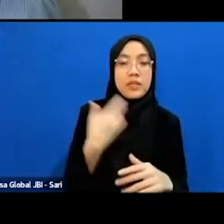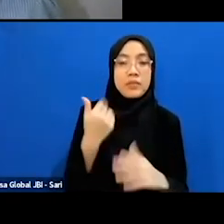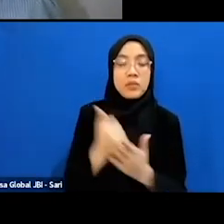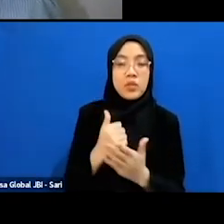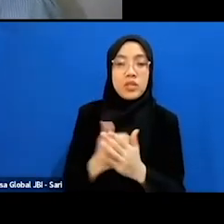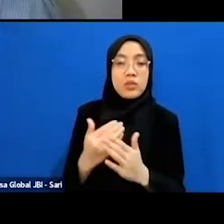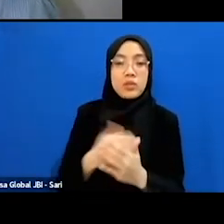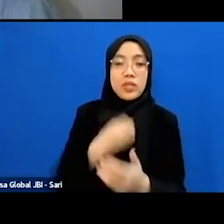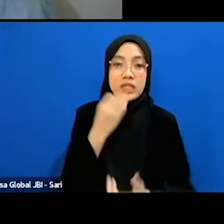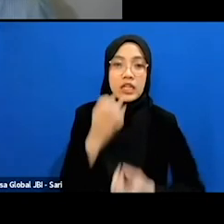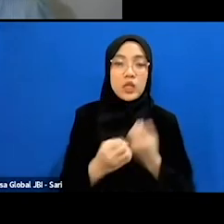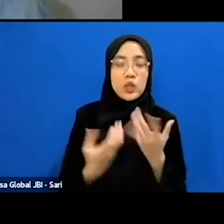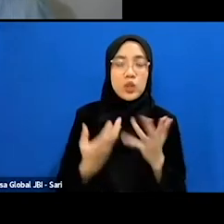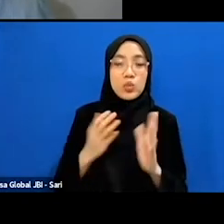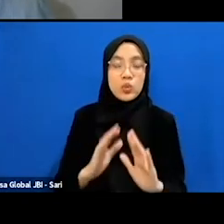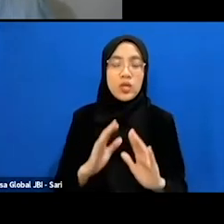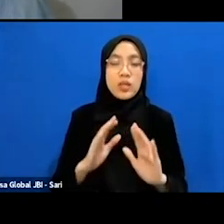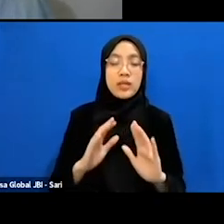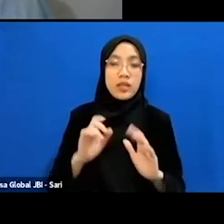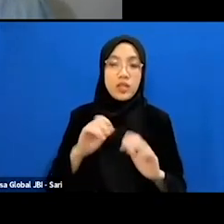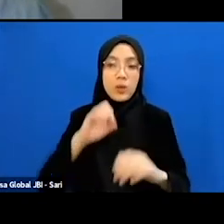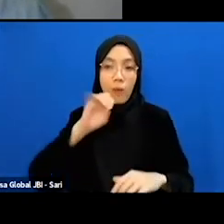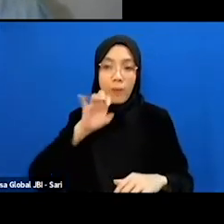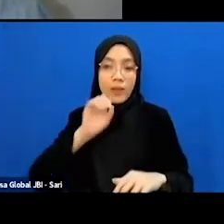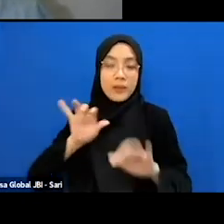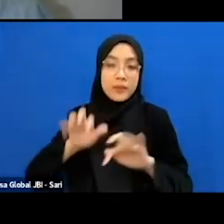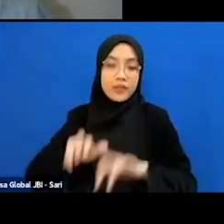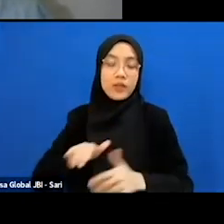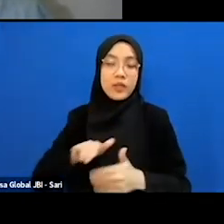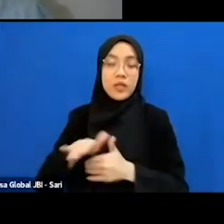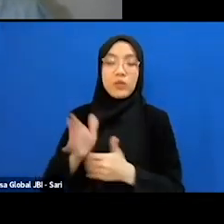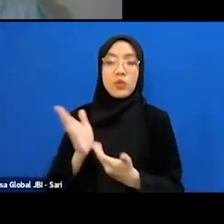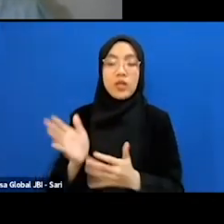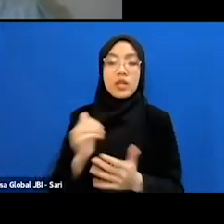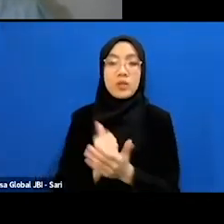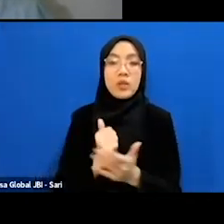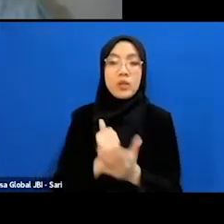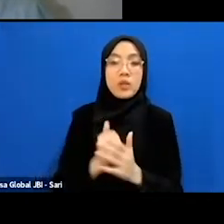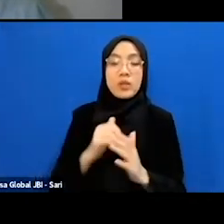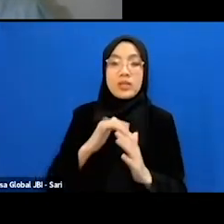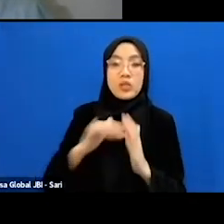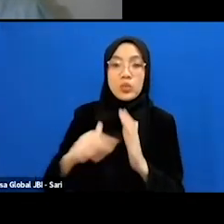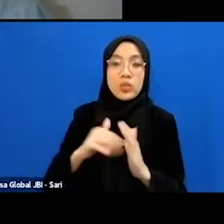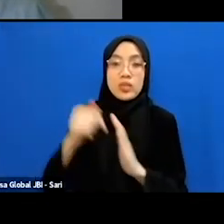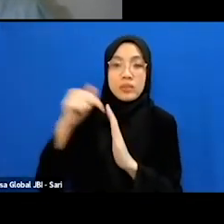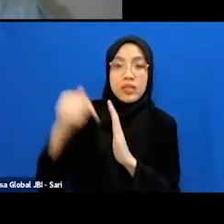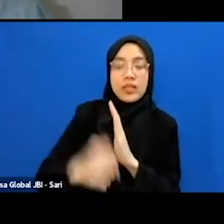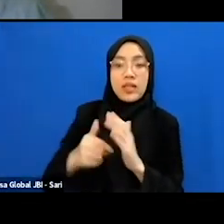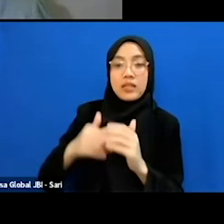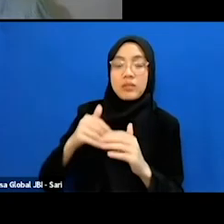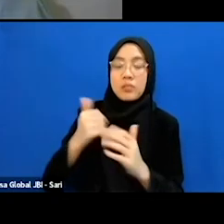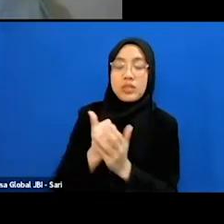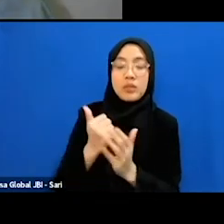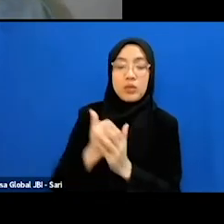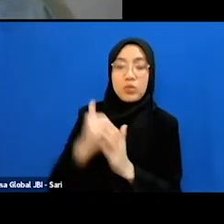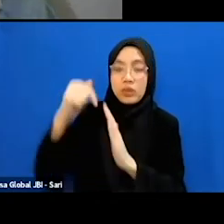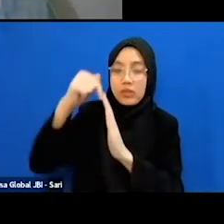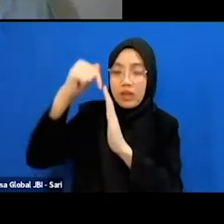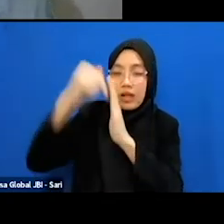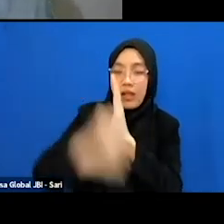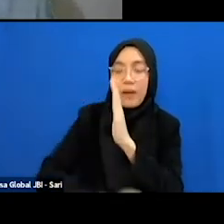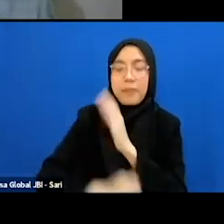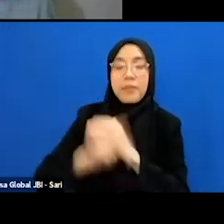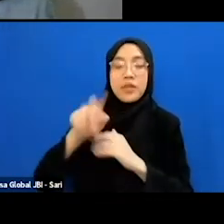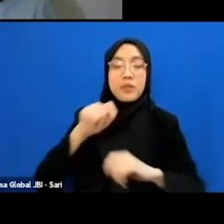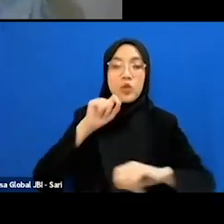dalam kolom komentar bahwa mungkin nanti untuk studi lanjutan nya gitu ya bisa lebih mendalam dimana bisa juga